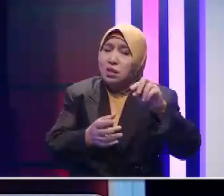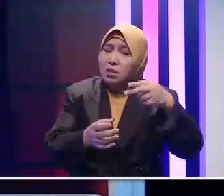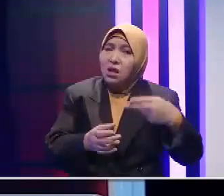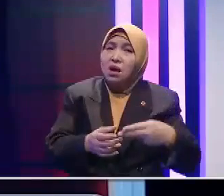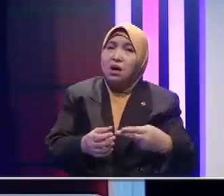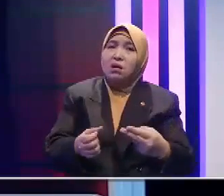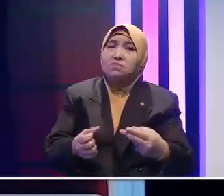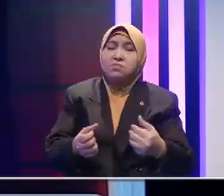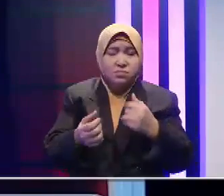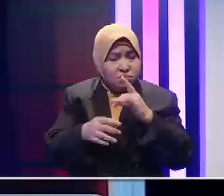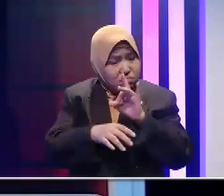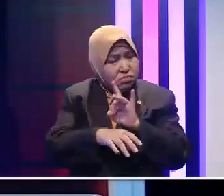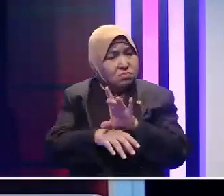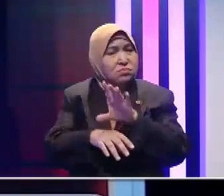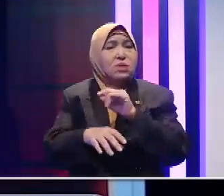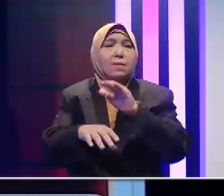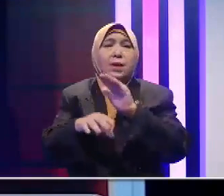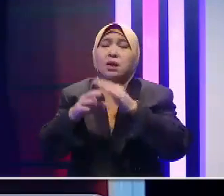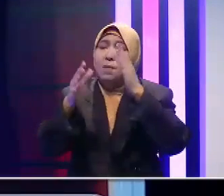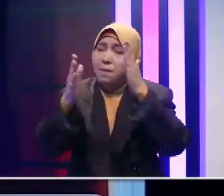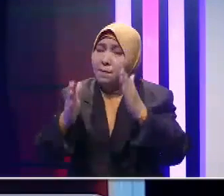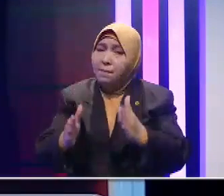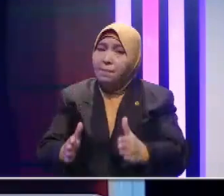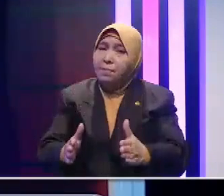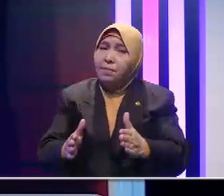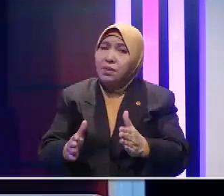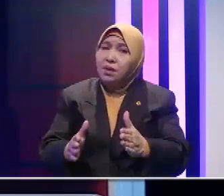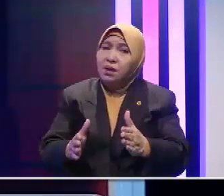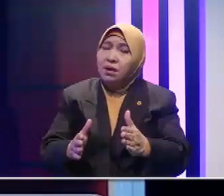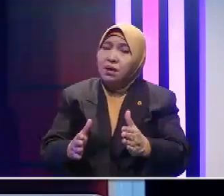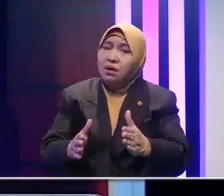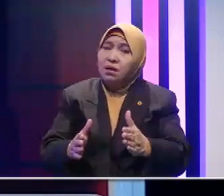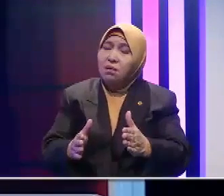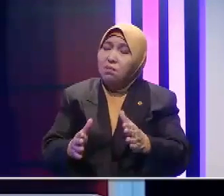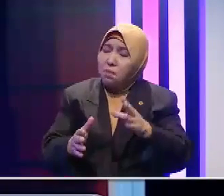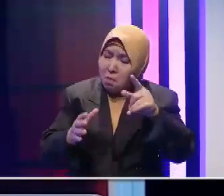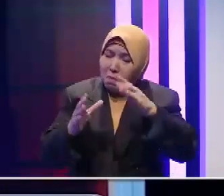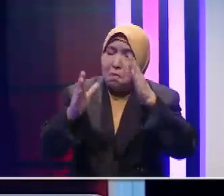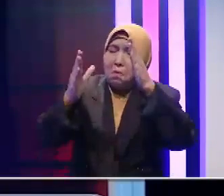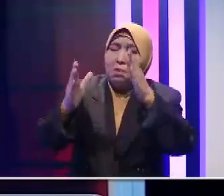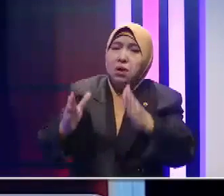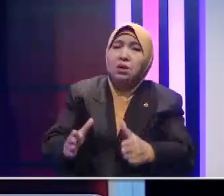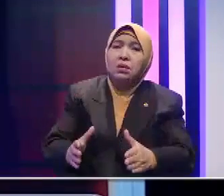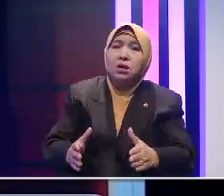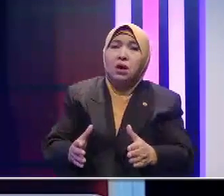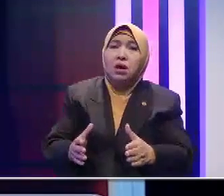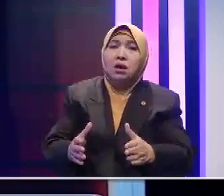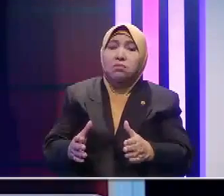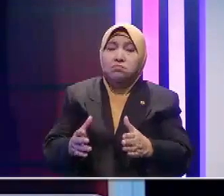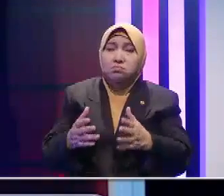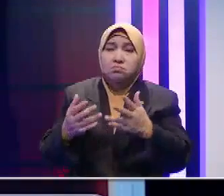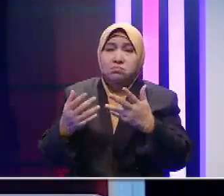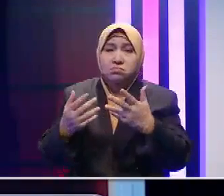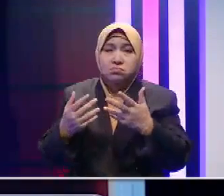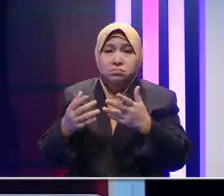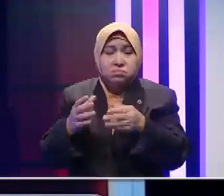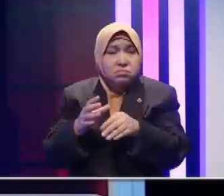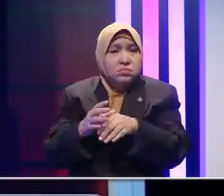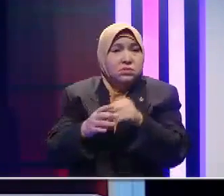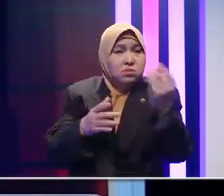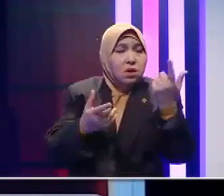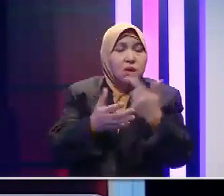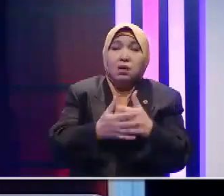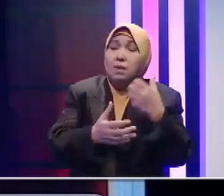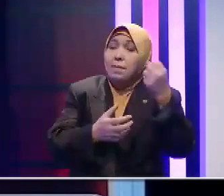hikmat nasihat akidah ni kepada orang-orang yang macam yalah mereka terlanjur sikit, maksudnya terkeluar daripada